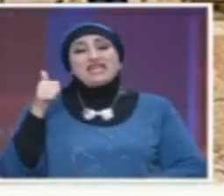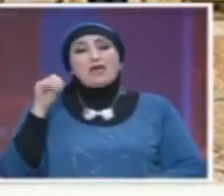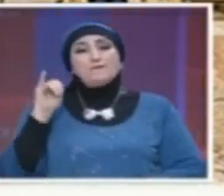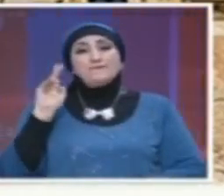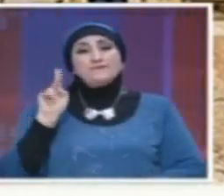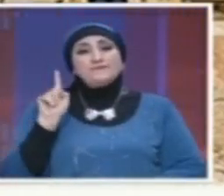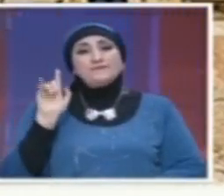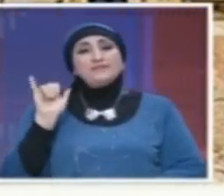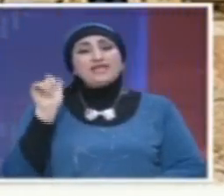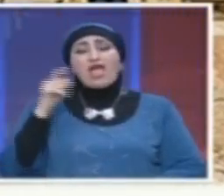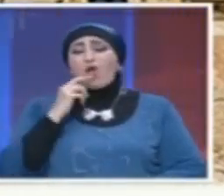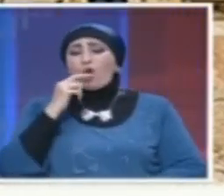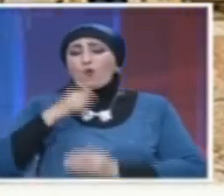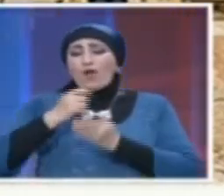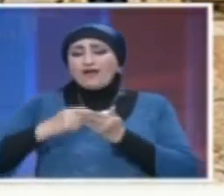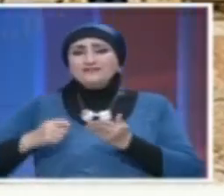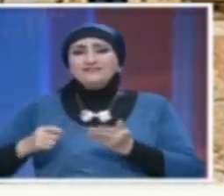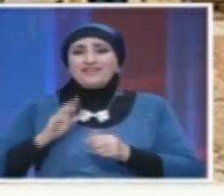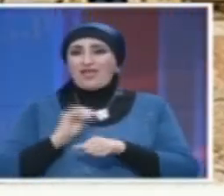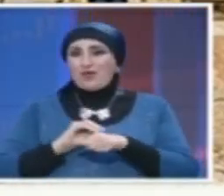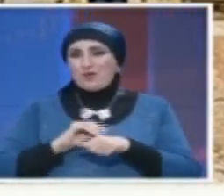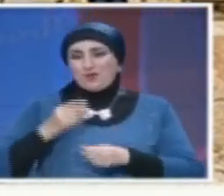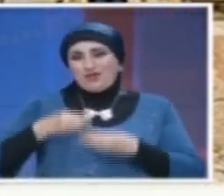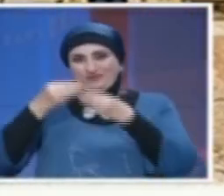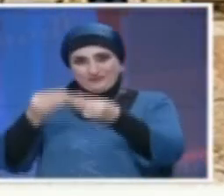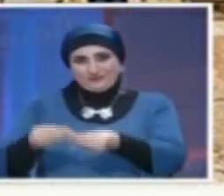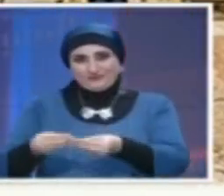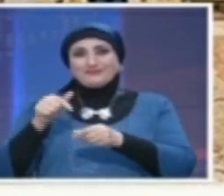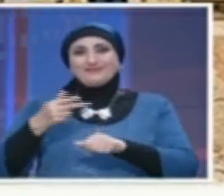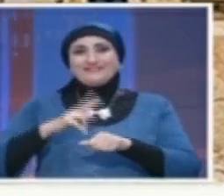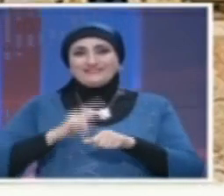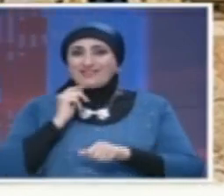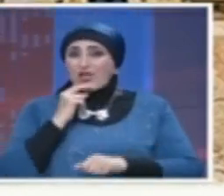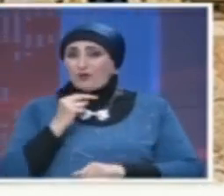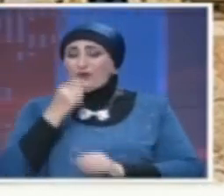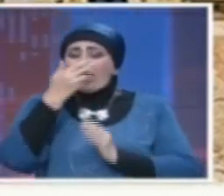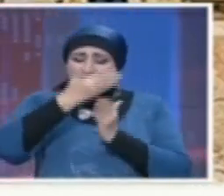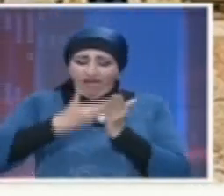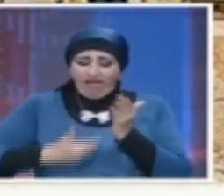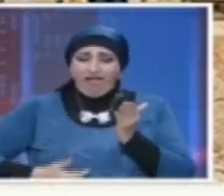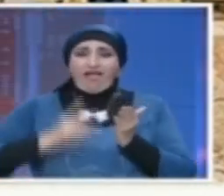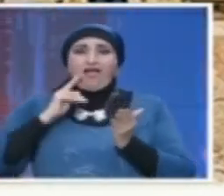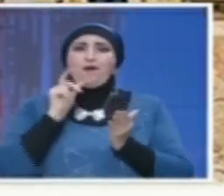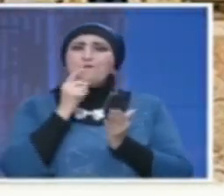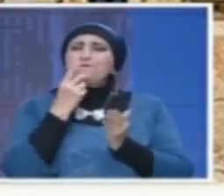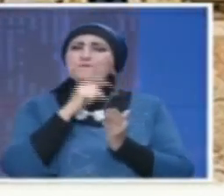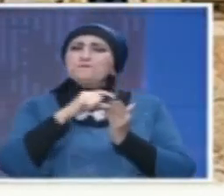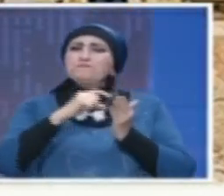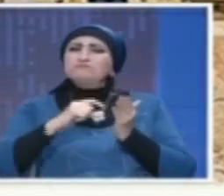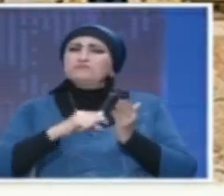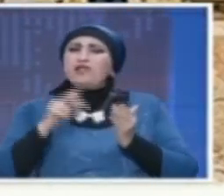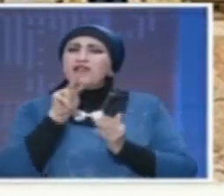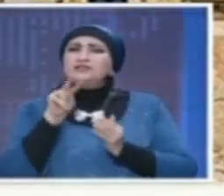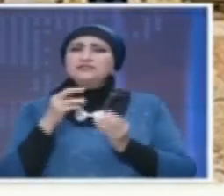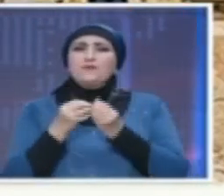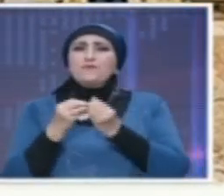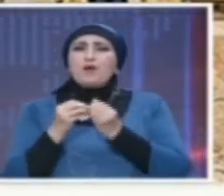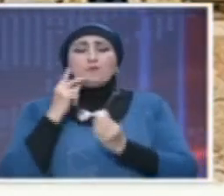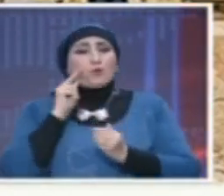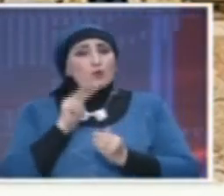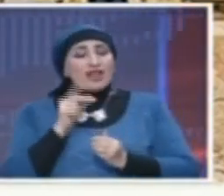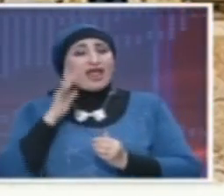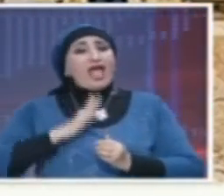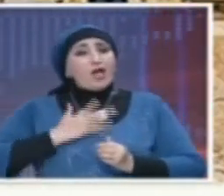السيد الرئيس رسالة خطية من الرئيس إدغار لونغو تضمنت بعض موضوعات العلاقات الثنائية والإعراب عن